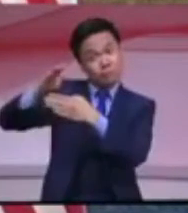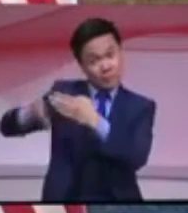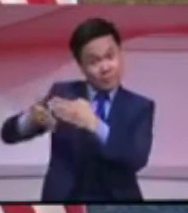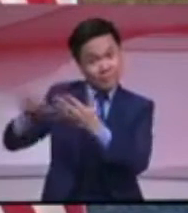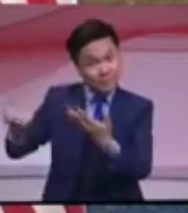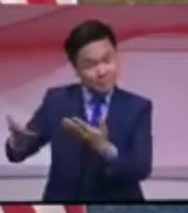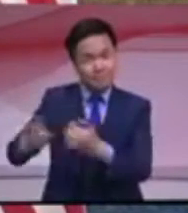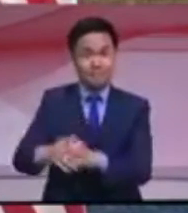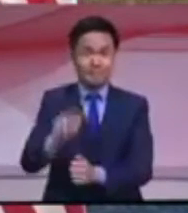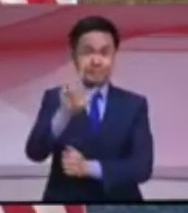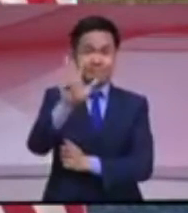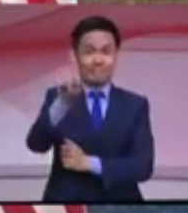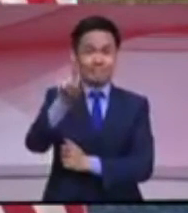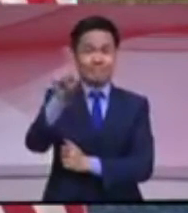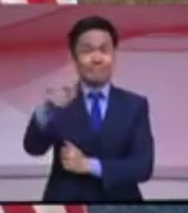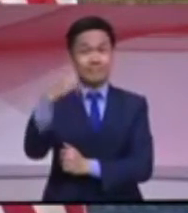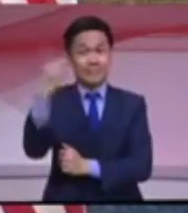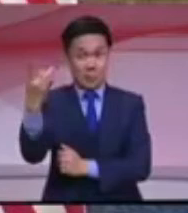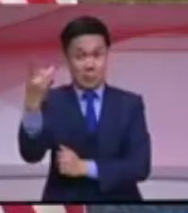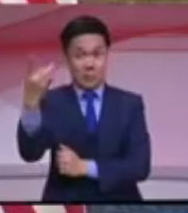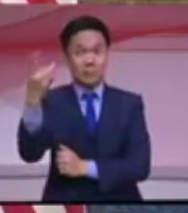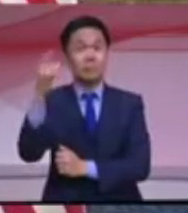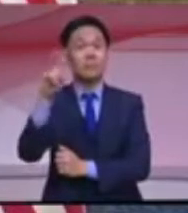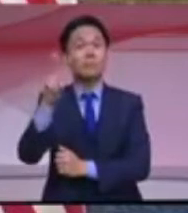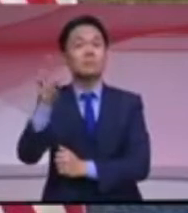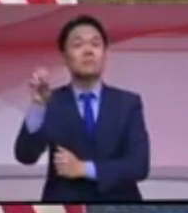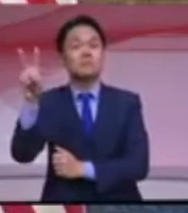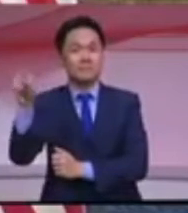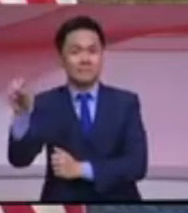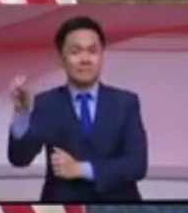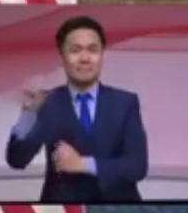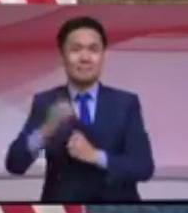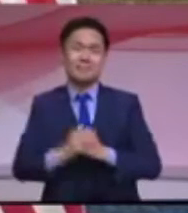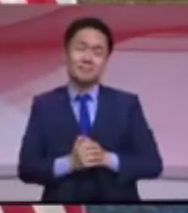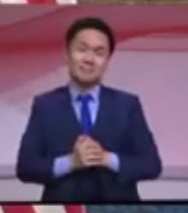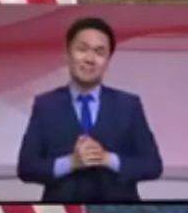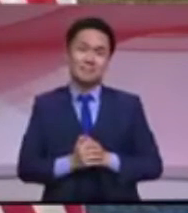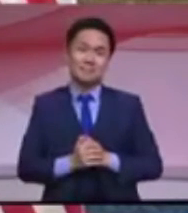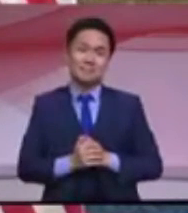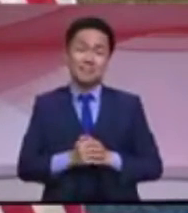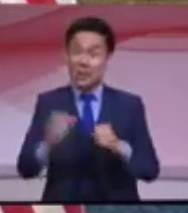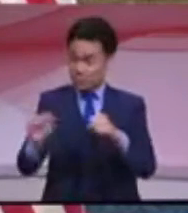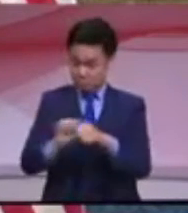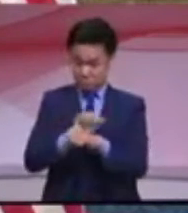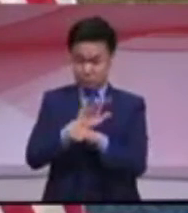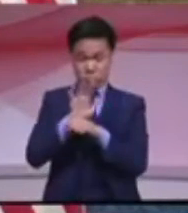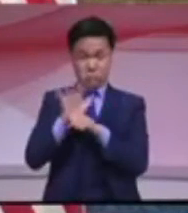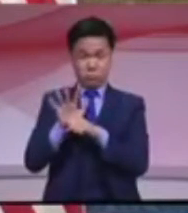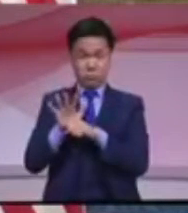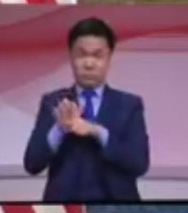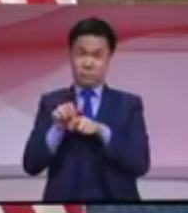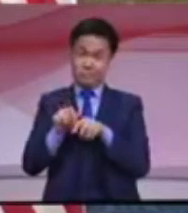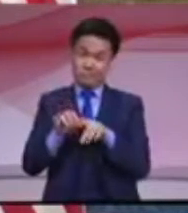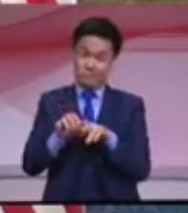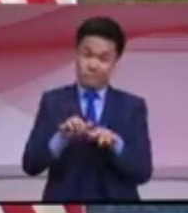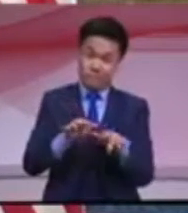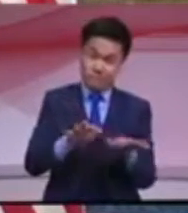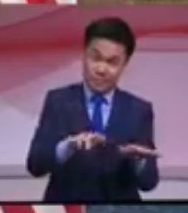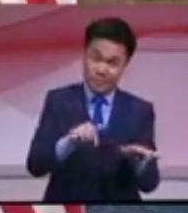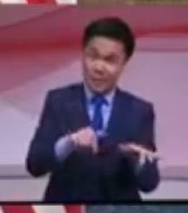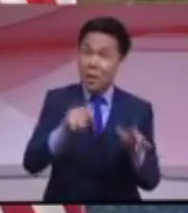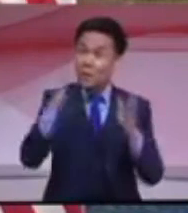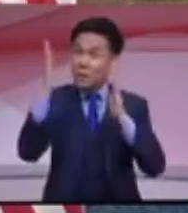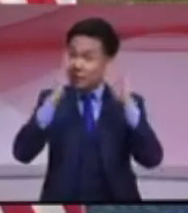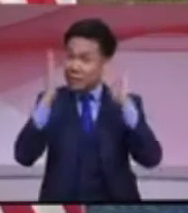Pada 31 ogos 2020 penularan wabah komik 19 dalam